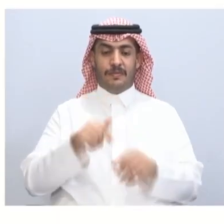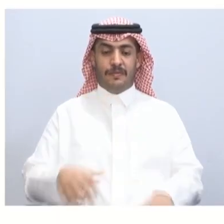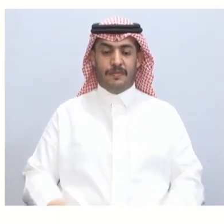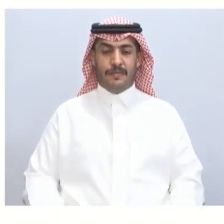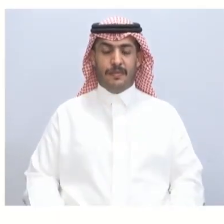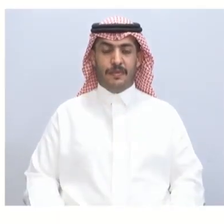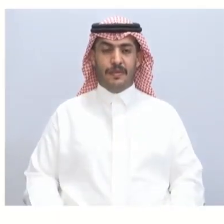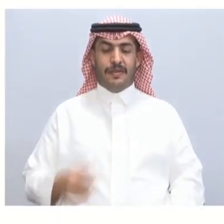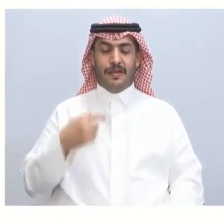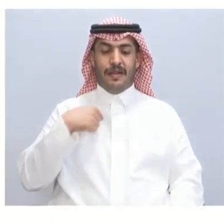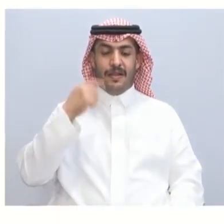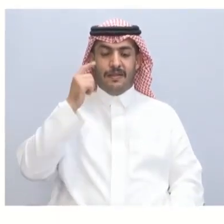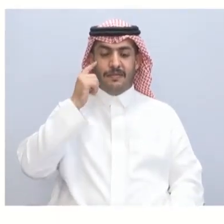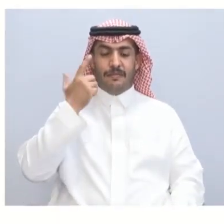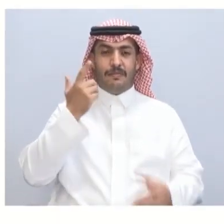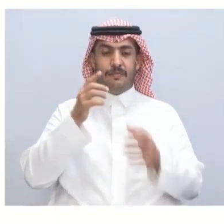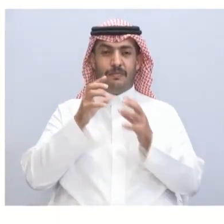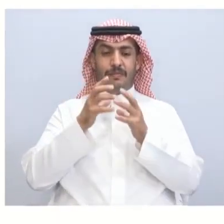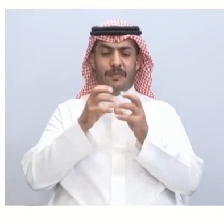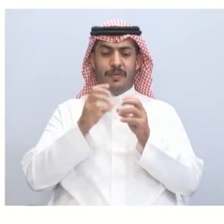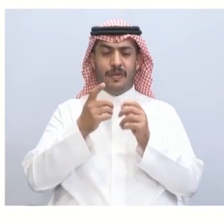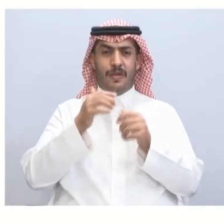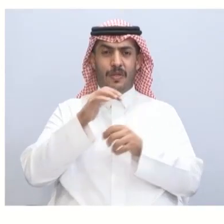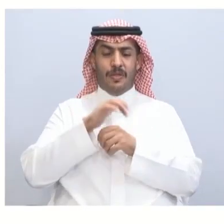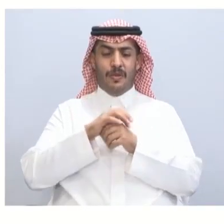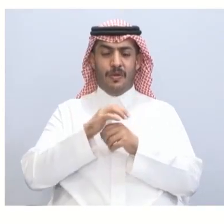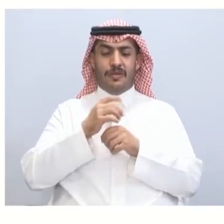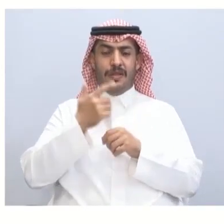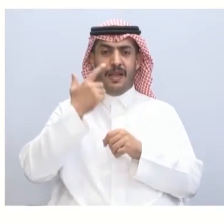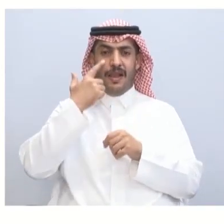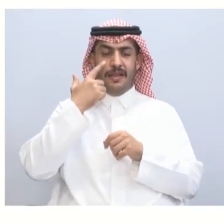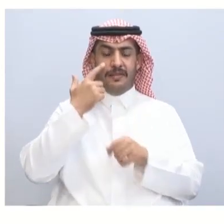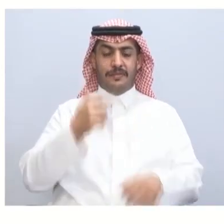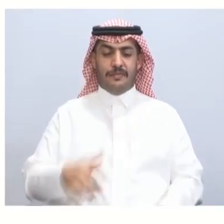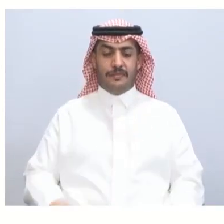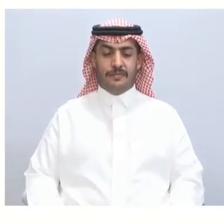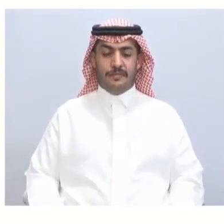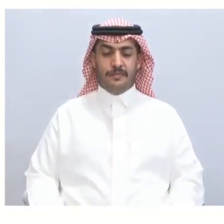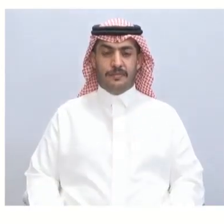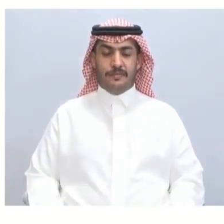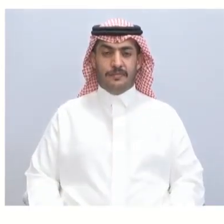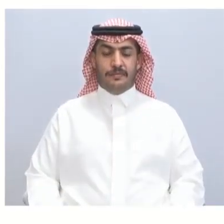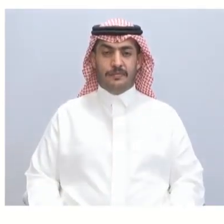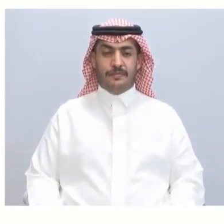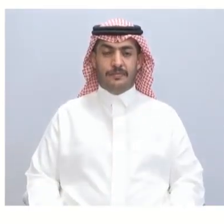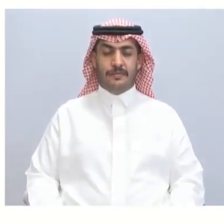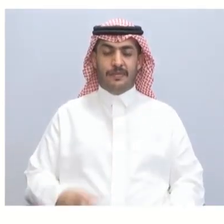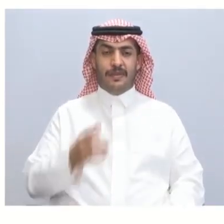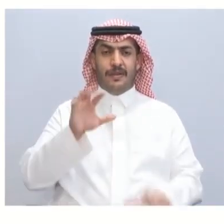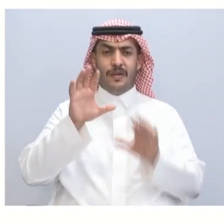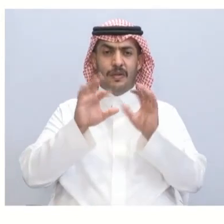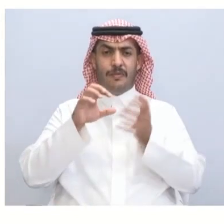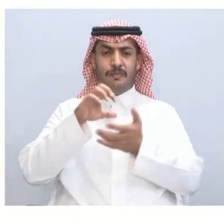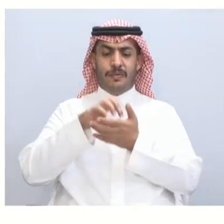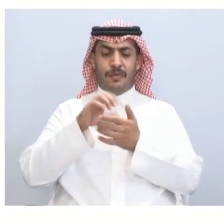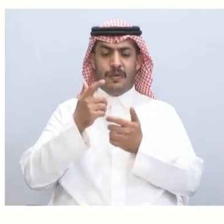اليوم ان اعرف مفهوم الضغوط الحياتيه ثانيا ان احدد